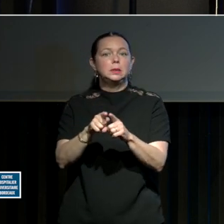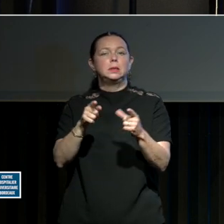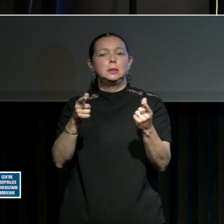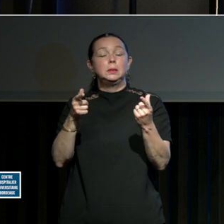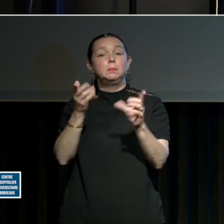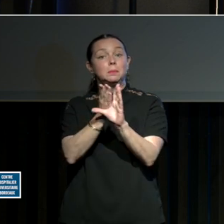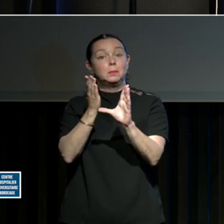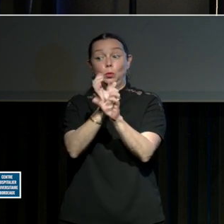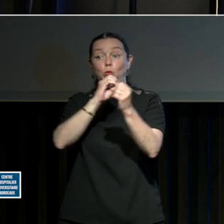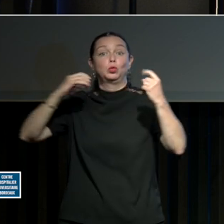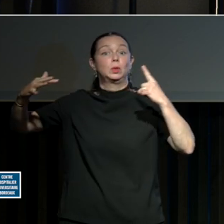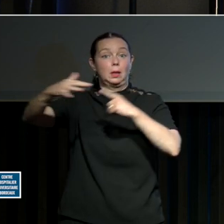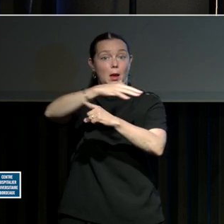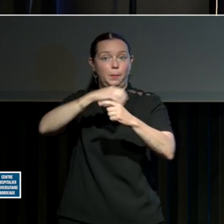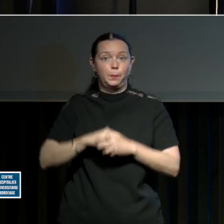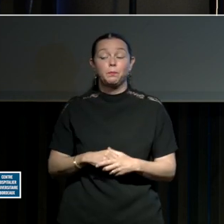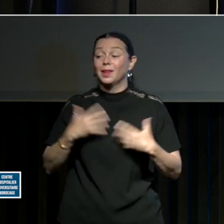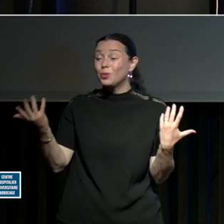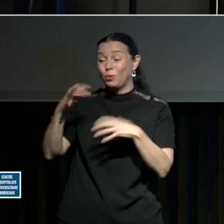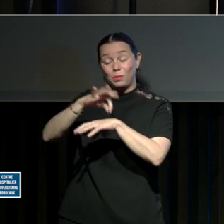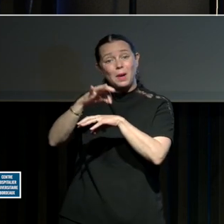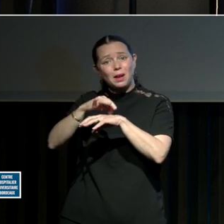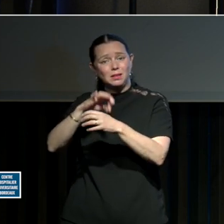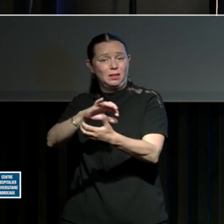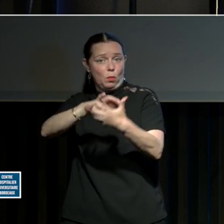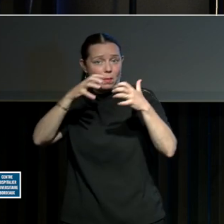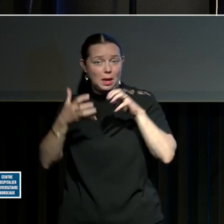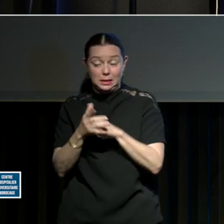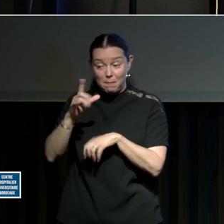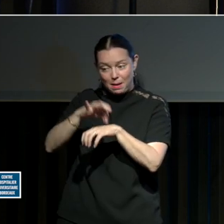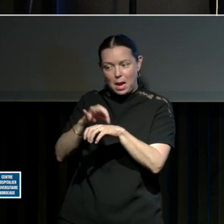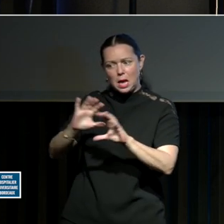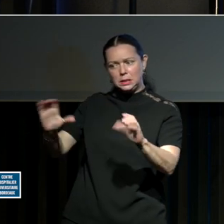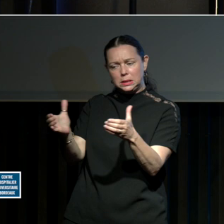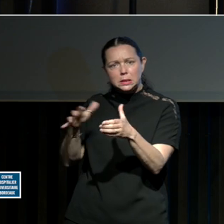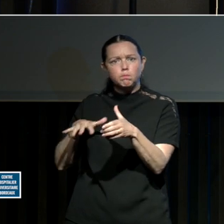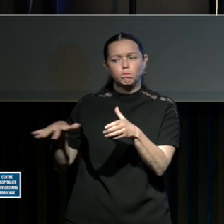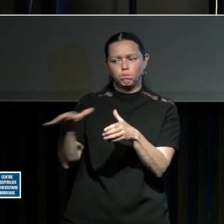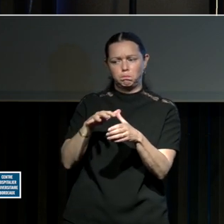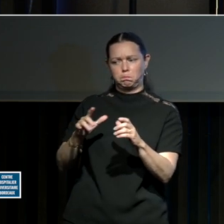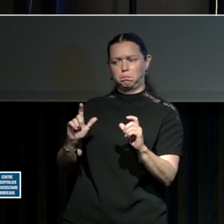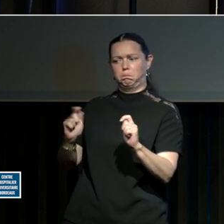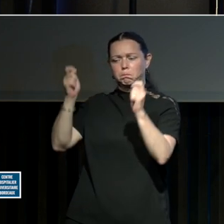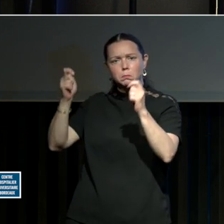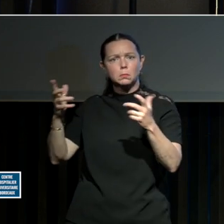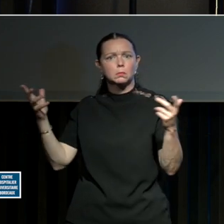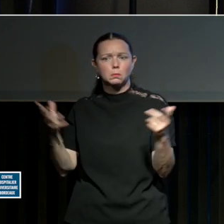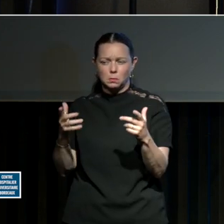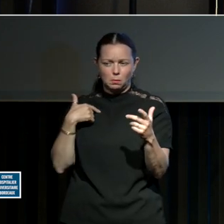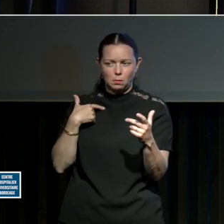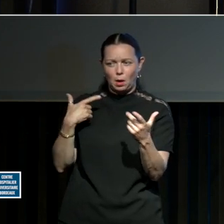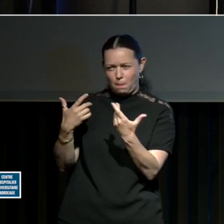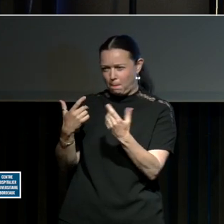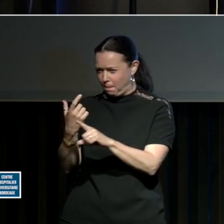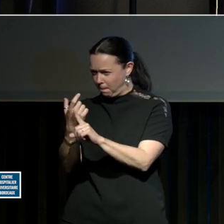une maladie complexe et une maladie qui donc présentait des caractéristiques cliniques communes, mais